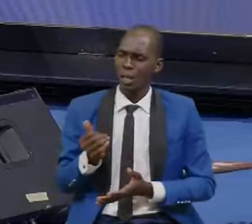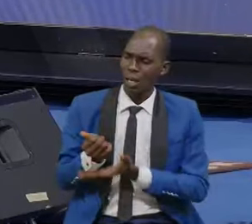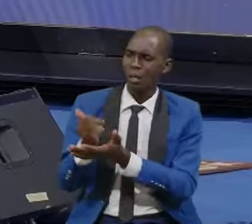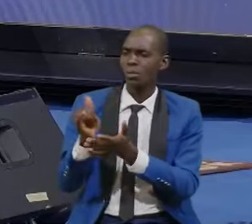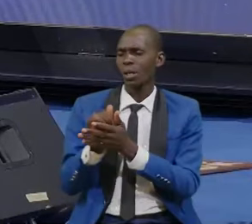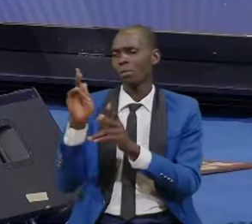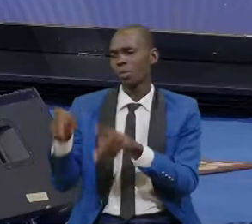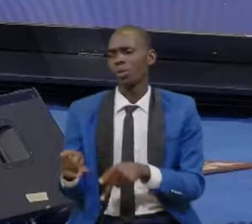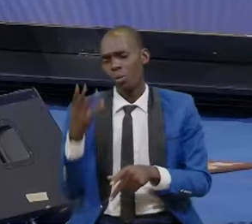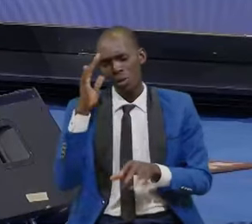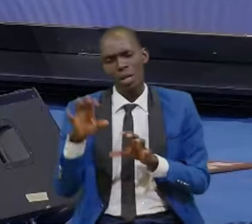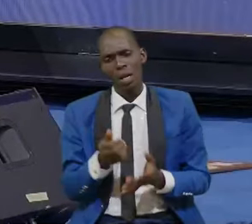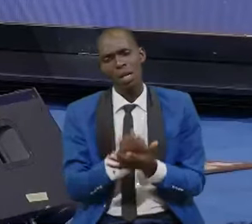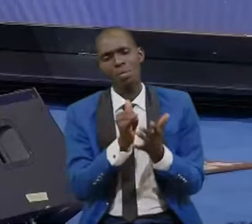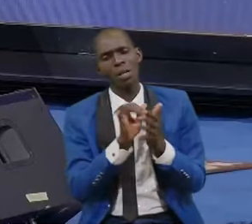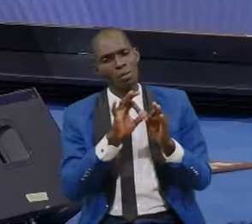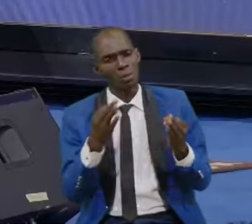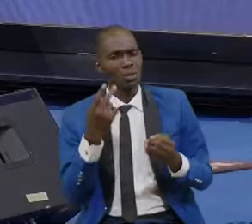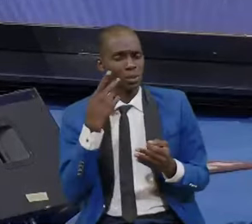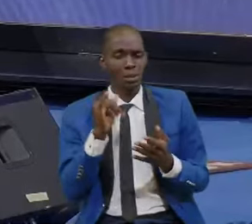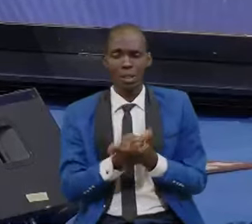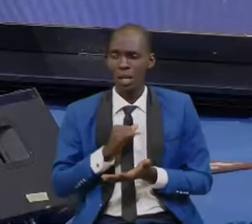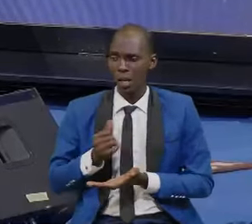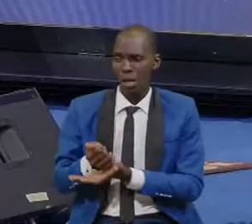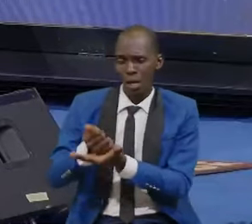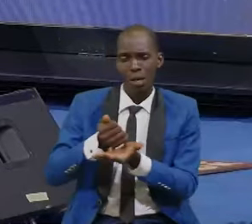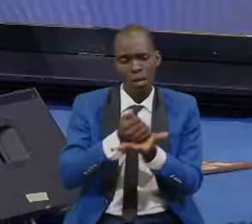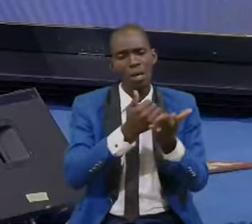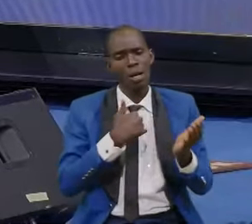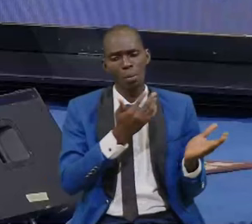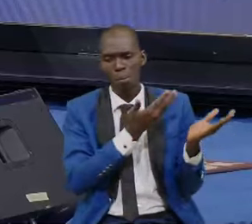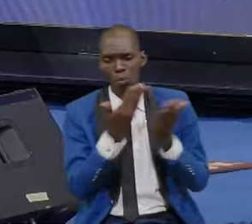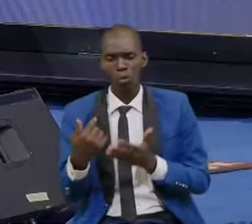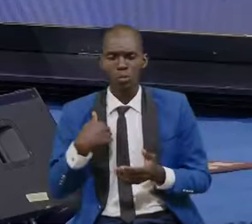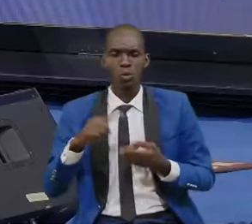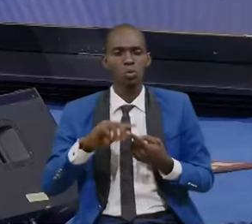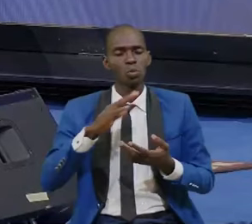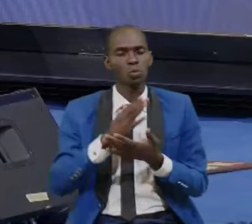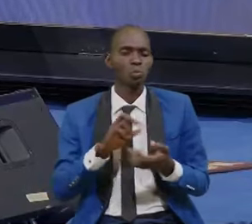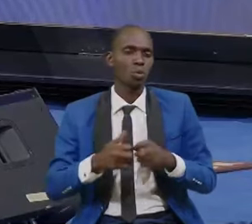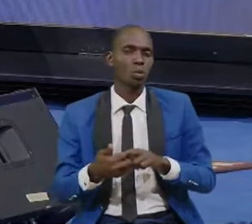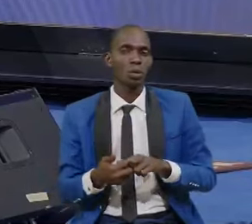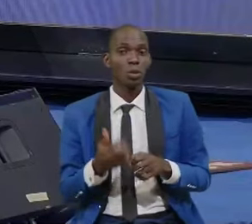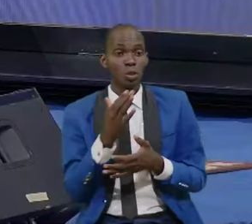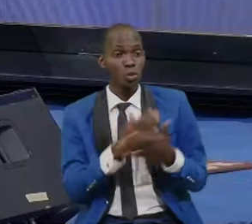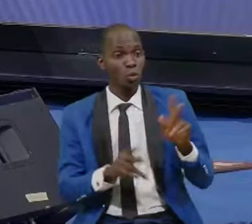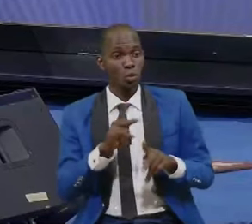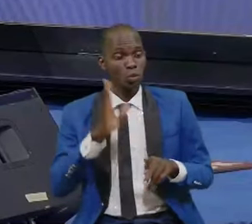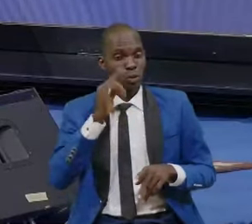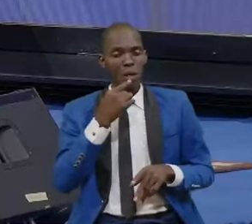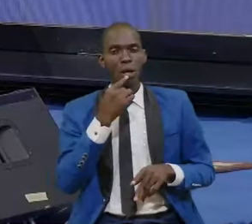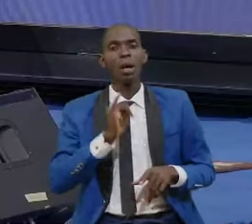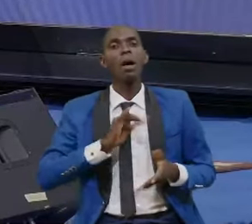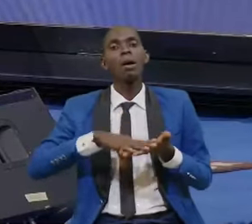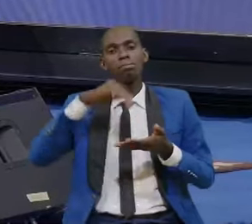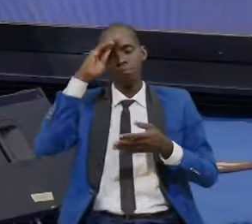famille. Et regarde maintenant là où cela m'a envoyé maintenant. Alors certaines personnes vont dire, si je sors de ce lieu, je ne